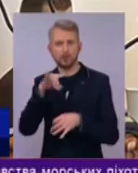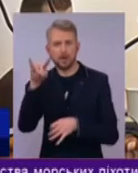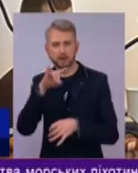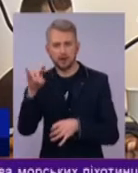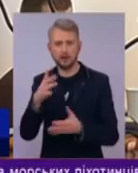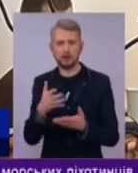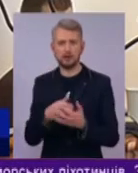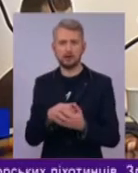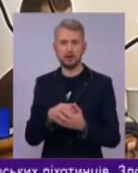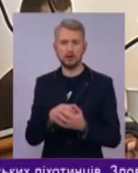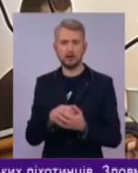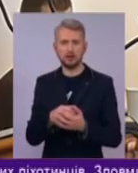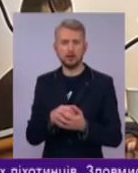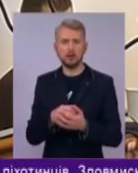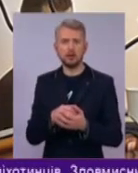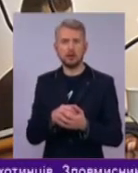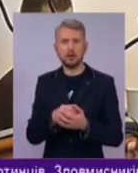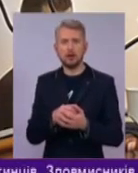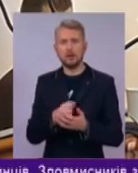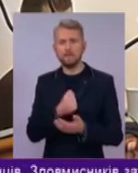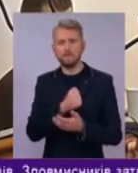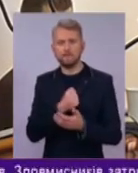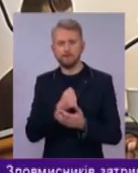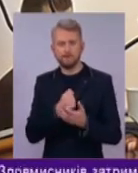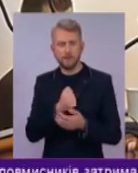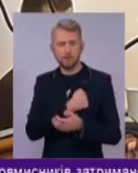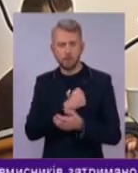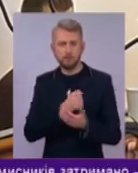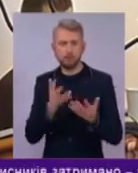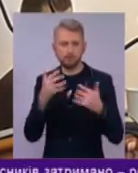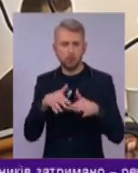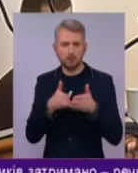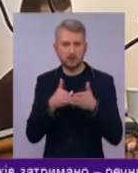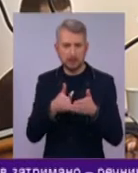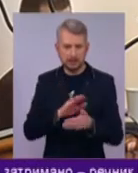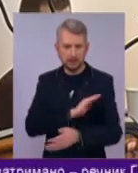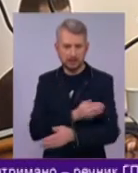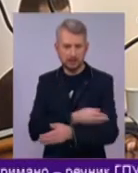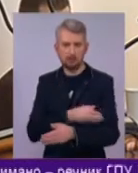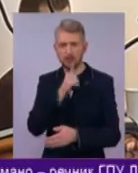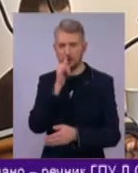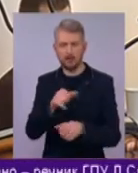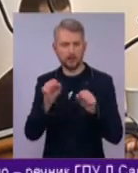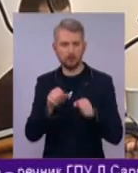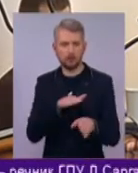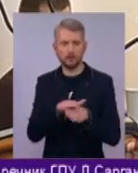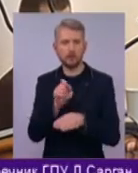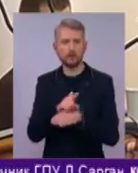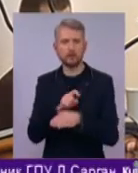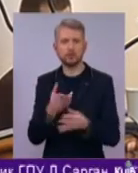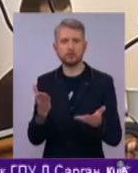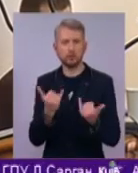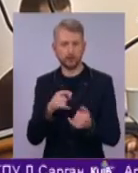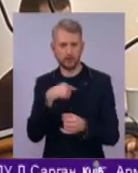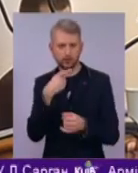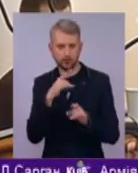армійській авіації, військово-морських сил, не давали змоги виконати ту задачу, про яку йде зараз